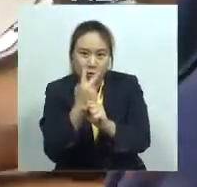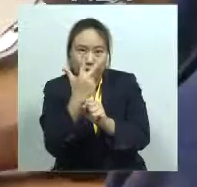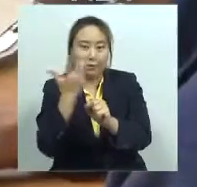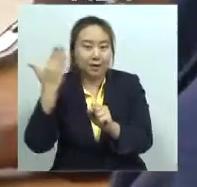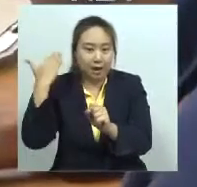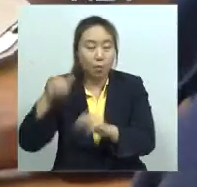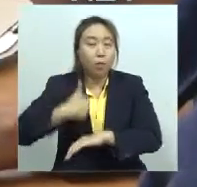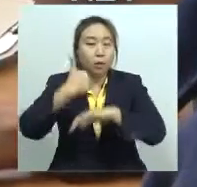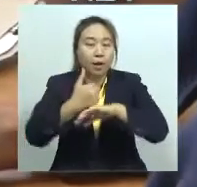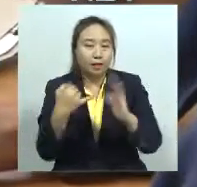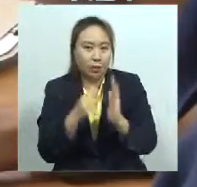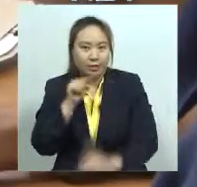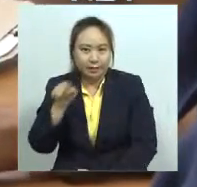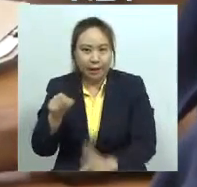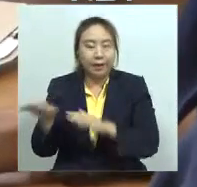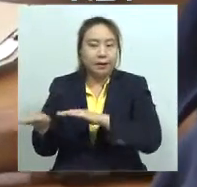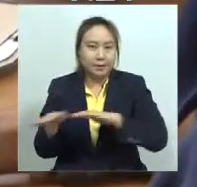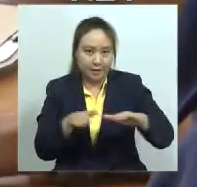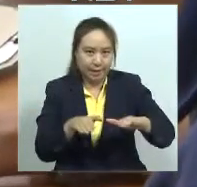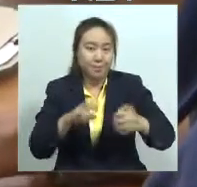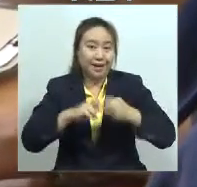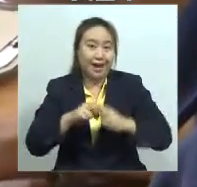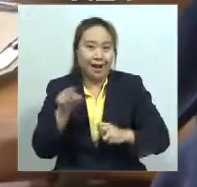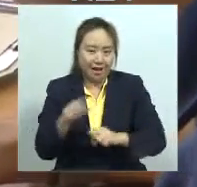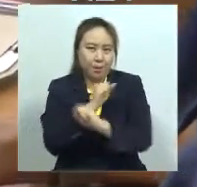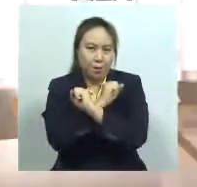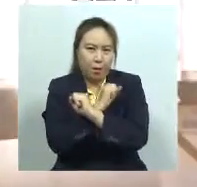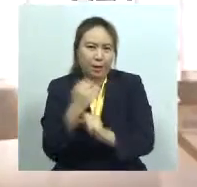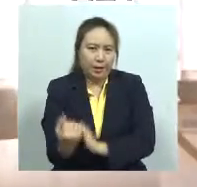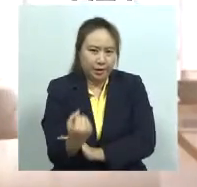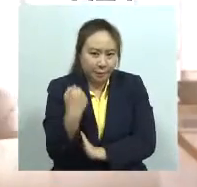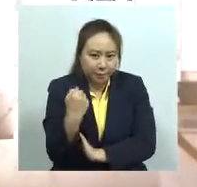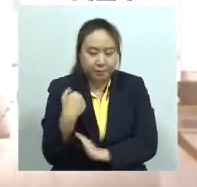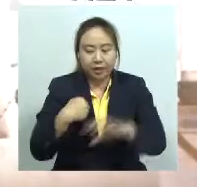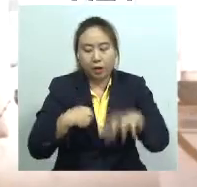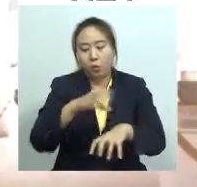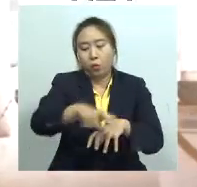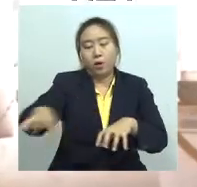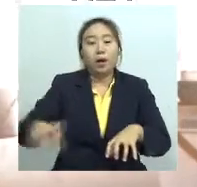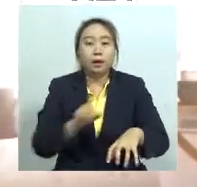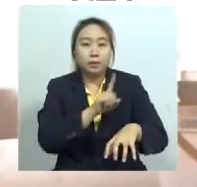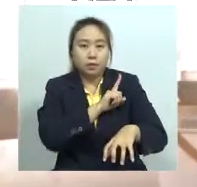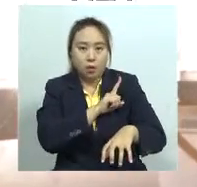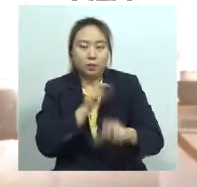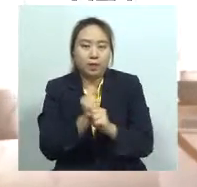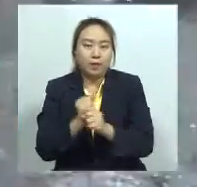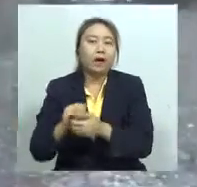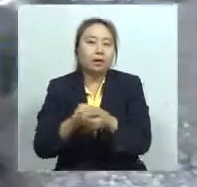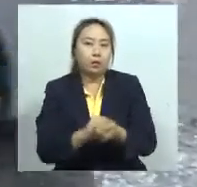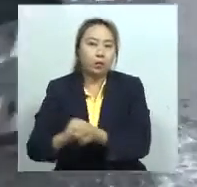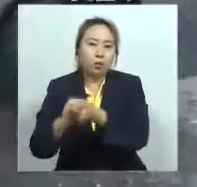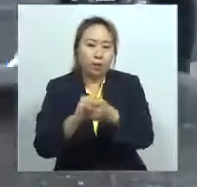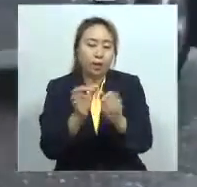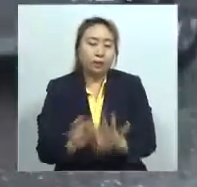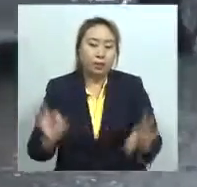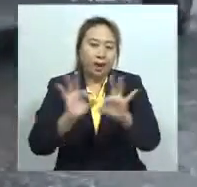ดได้สั่งการให้เตรียมความพร้อมรับมือกับปัญหาดังกล่าวอย่างเข้มงวดโดยให้หน่วยงานที่มีส่วนเกี่ยวข้องทำงานร่วมกันโดยเฉพาะเ